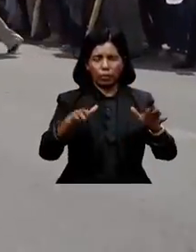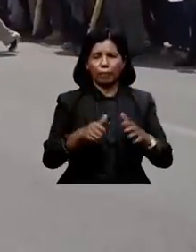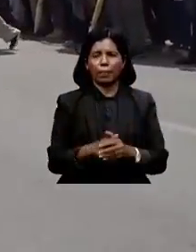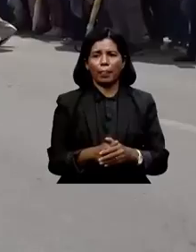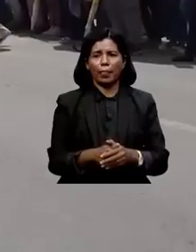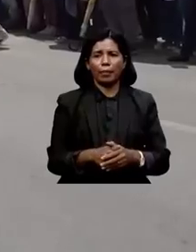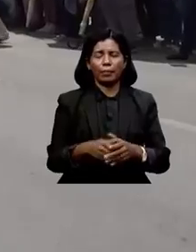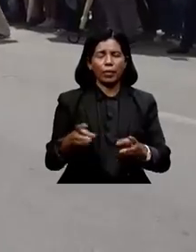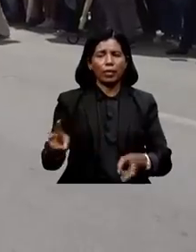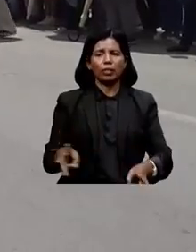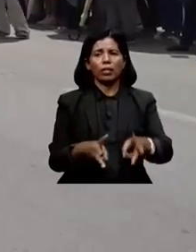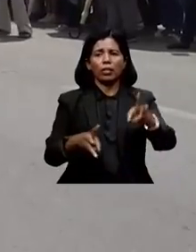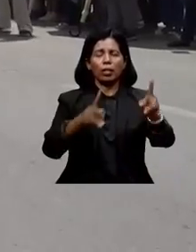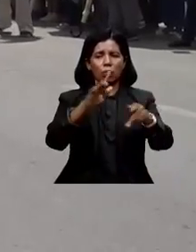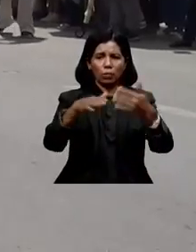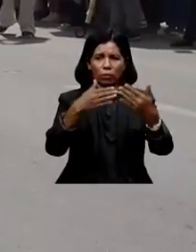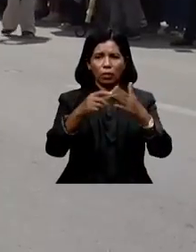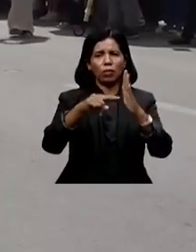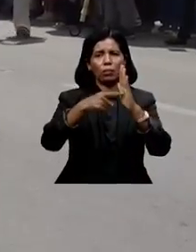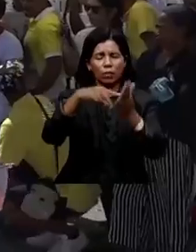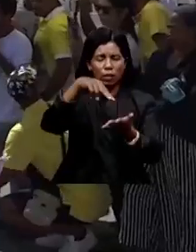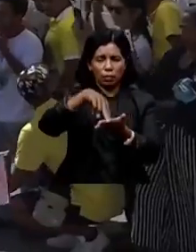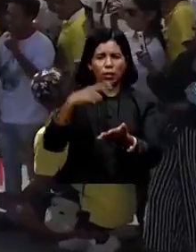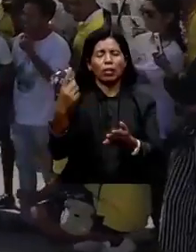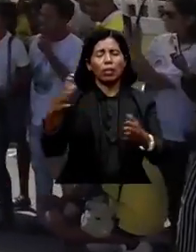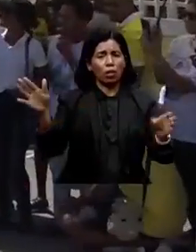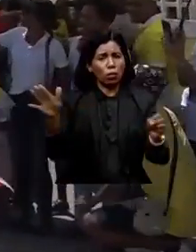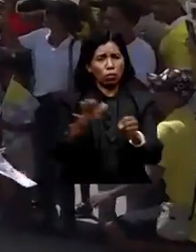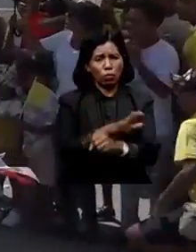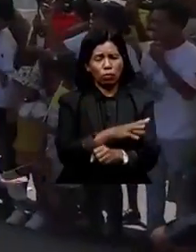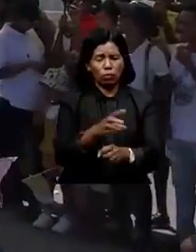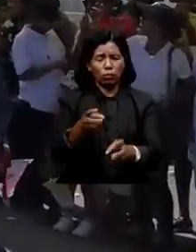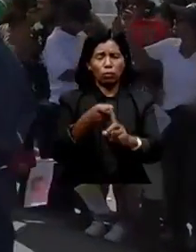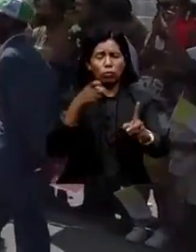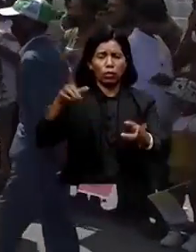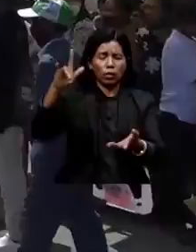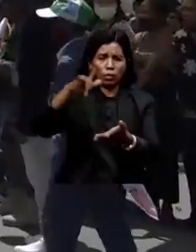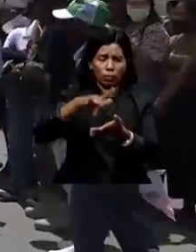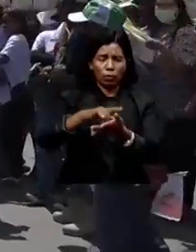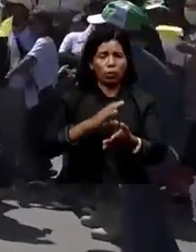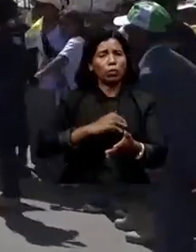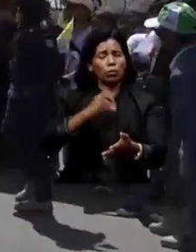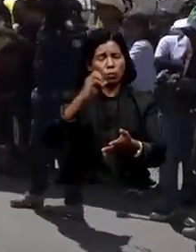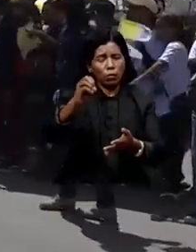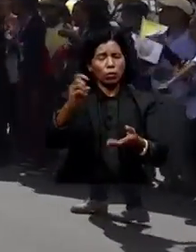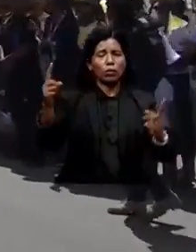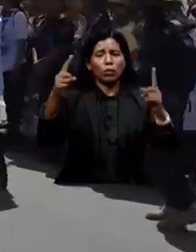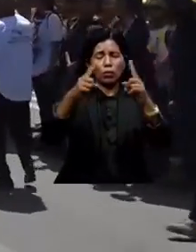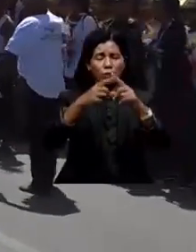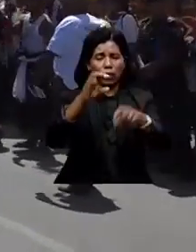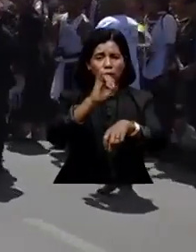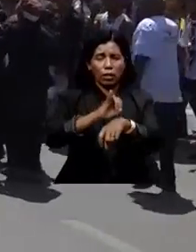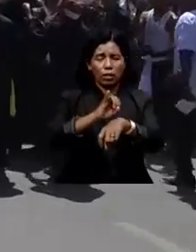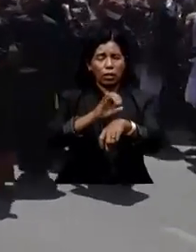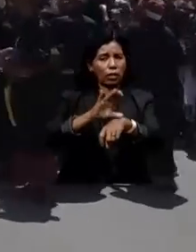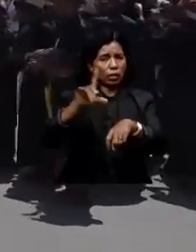ia estrada protocolo ne Sarani sira hu hamrik na konu hu si rotunda Nicolau Lobato komoro to ia anunciatura. Maski ia loro